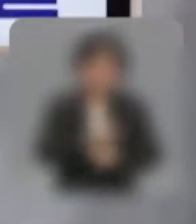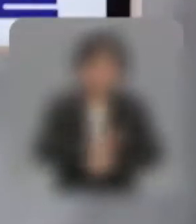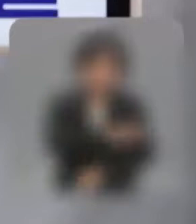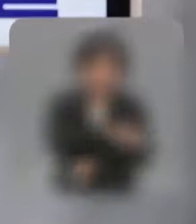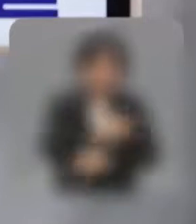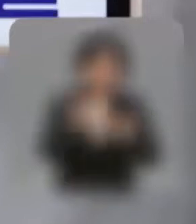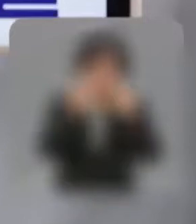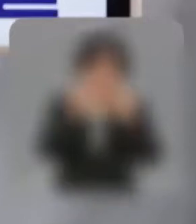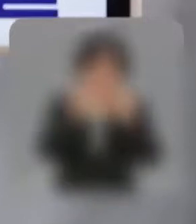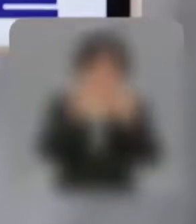처했습니다